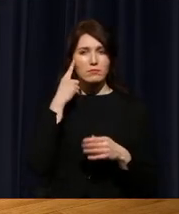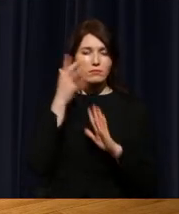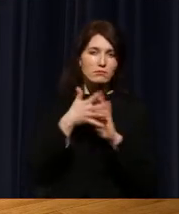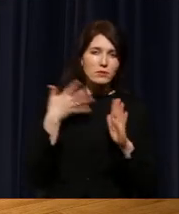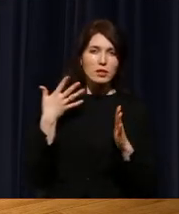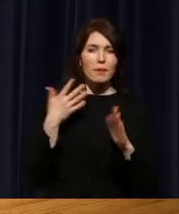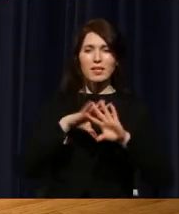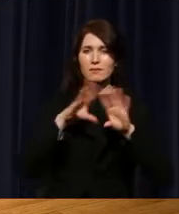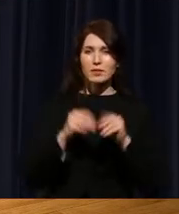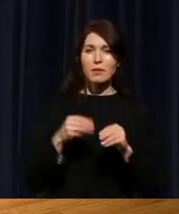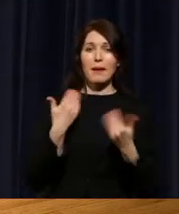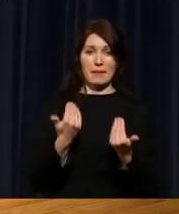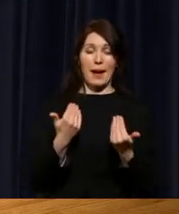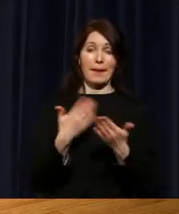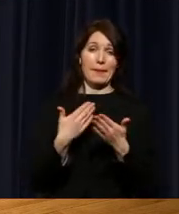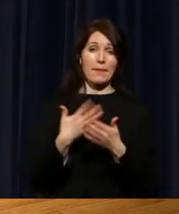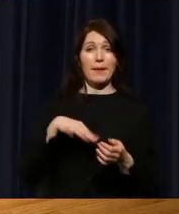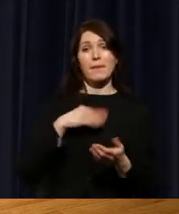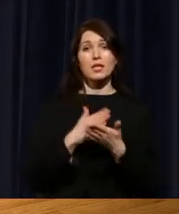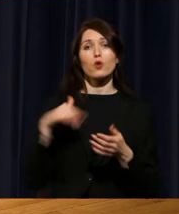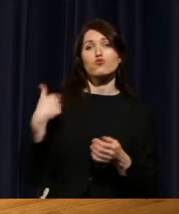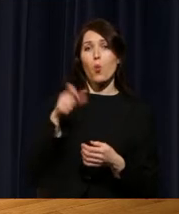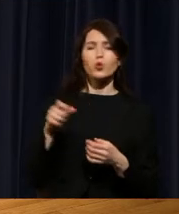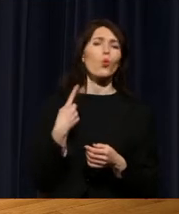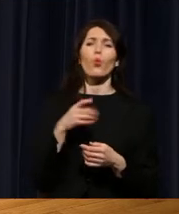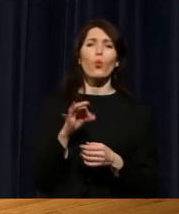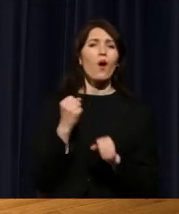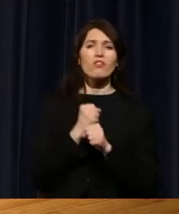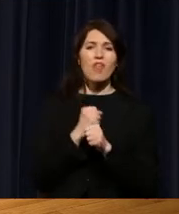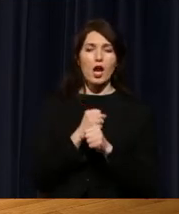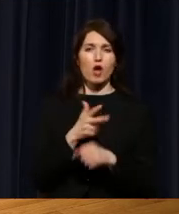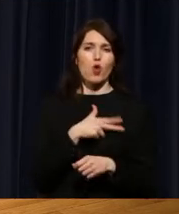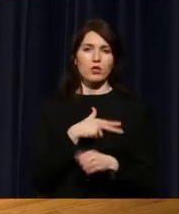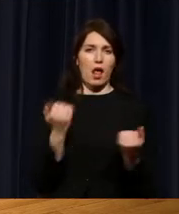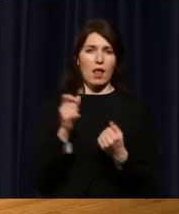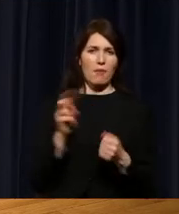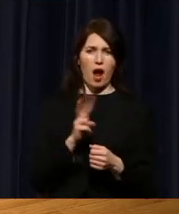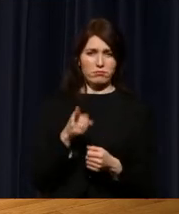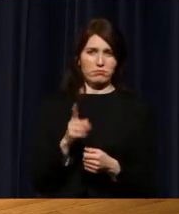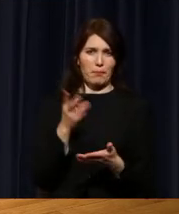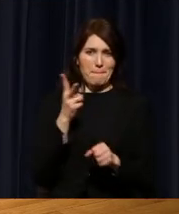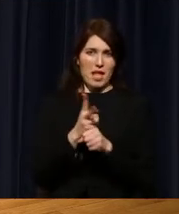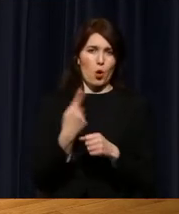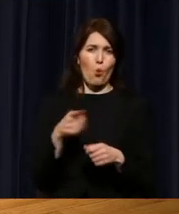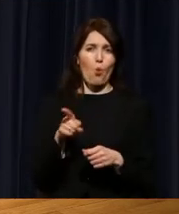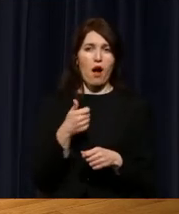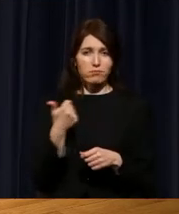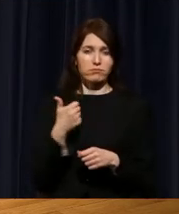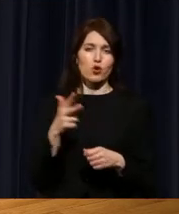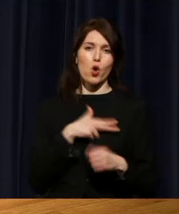tāds, ja mēs tā esam skolēni, ko dara sociālais, nu kas ir sociālais, ko dara sociālais darbinieks? Ko viņš nu